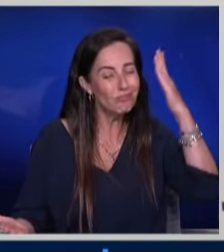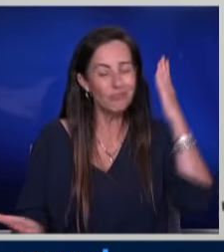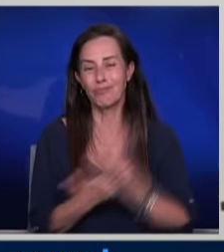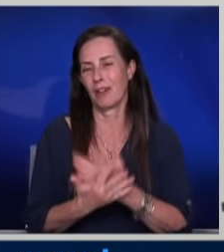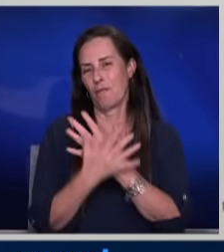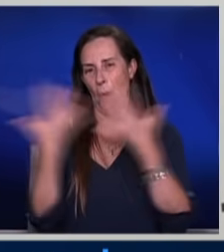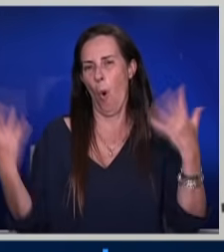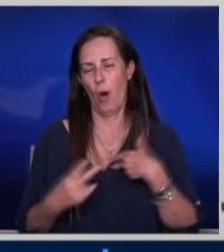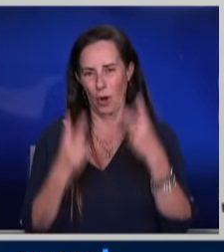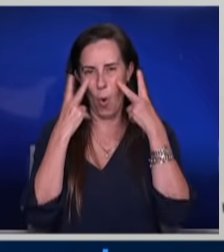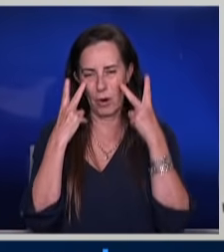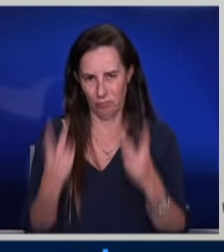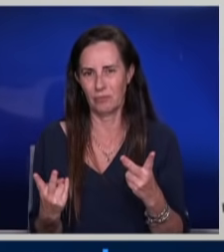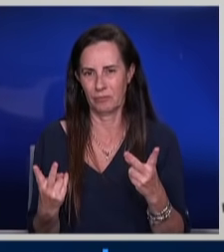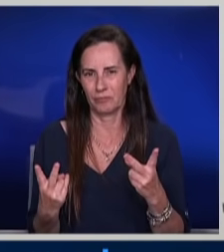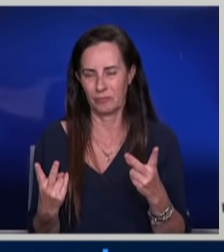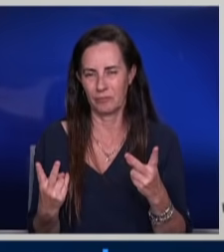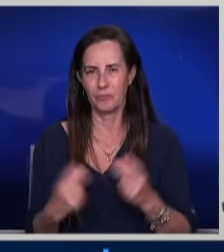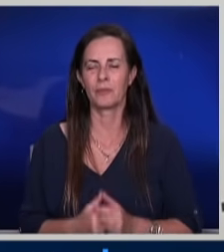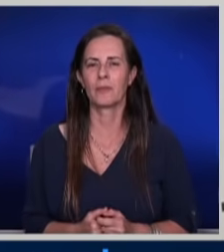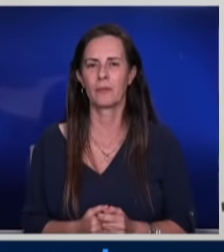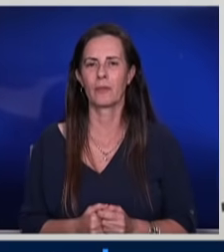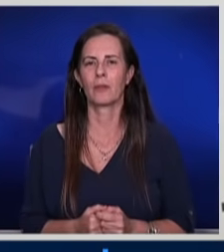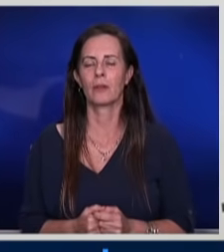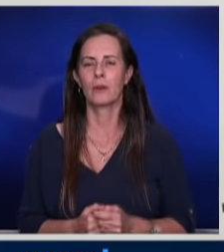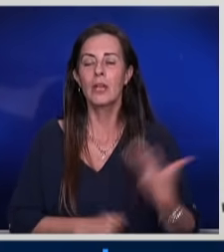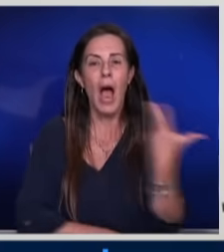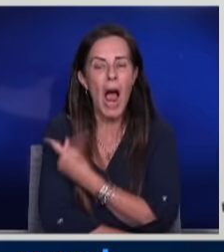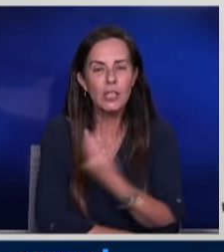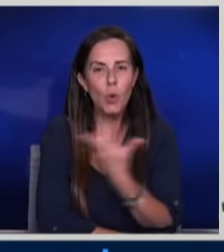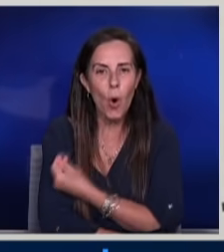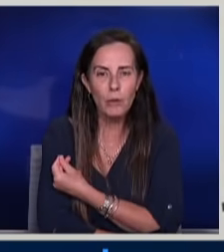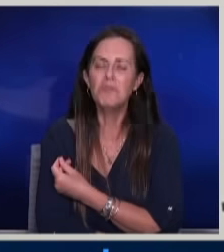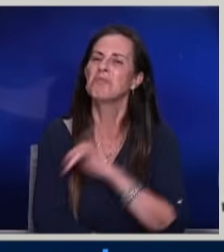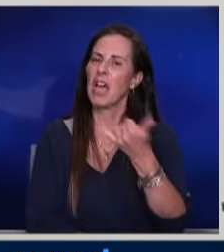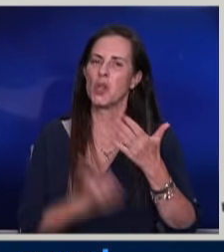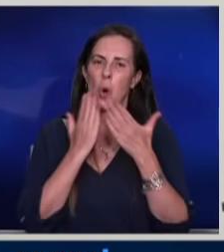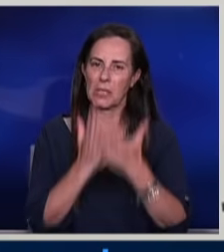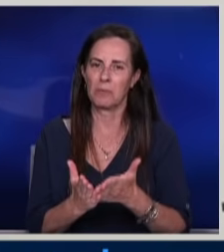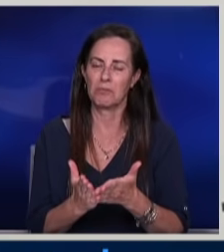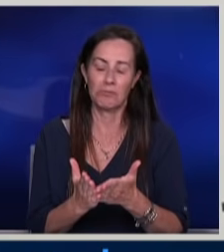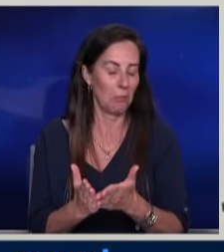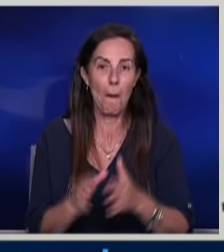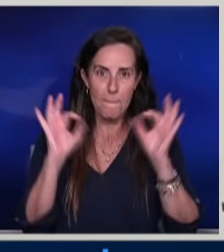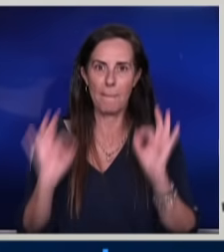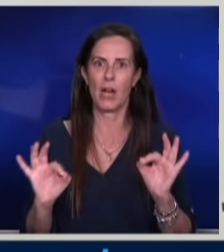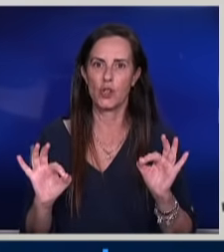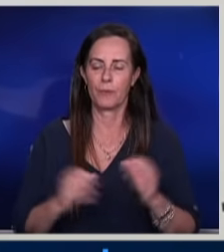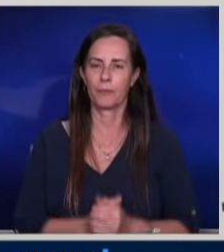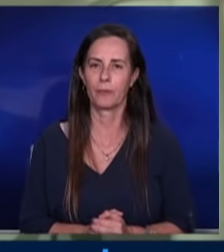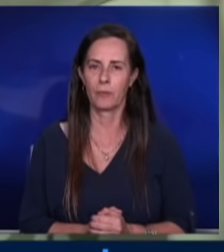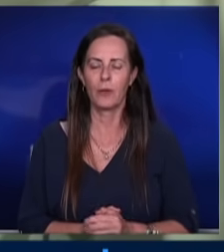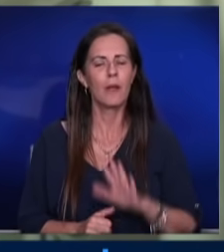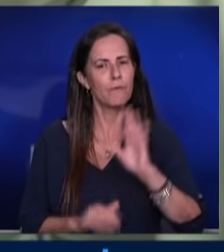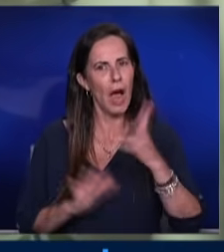משמעי, מובהק, חותך, שהחיסונים יעילים בצורה בלתי רגילה